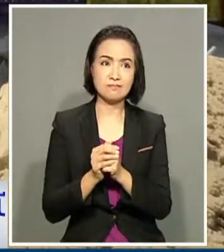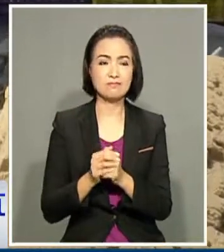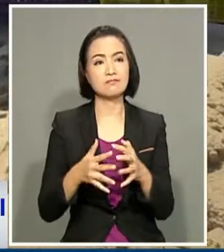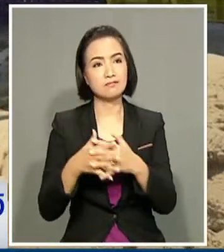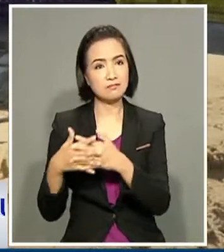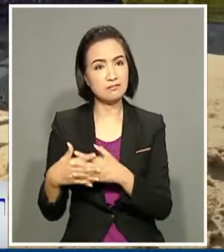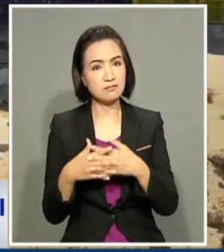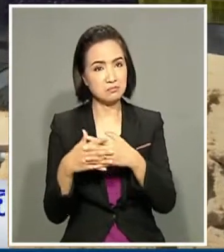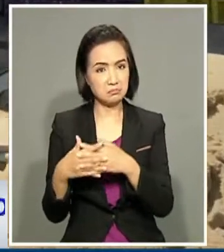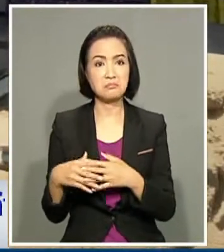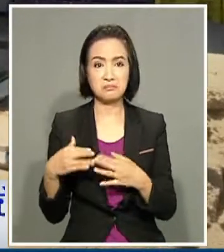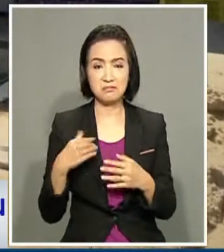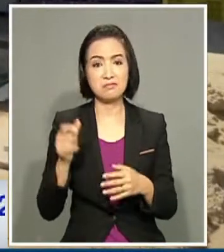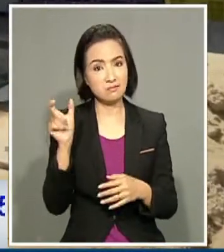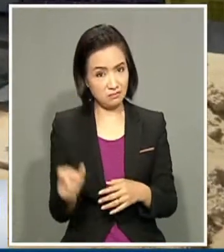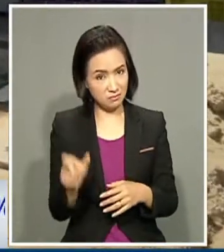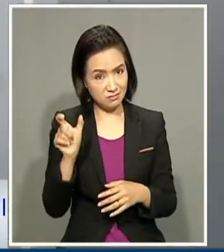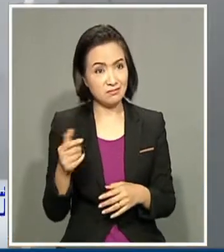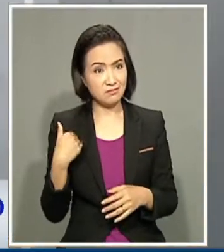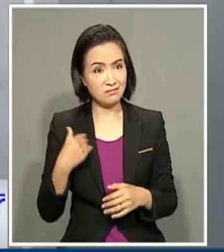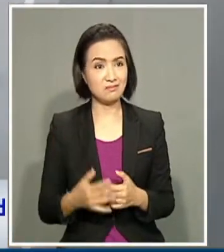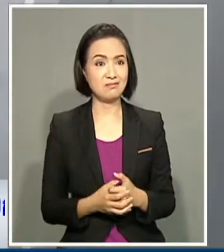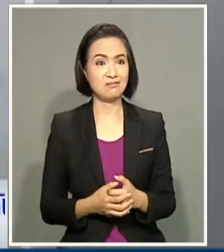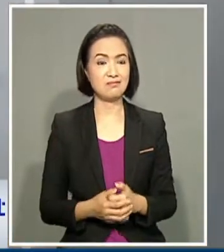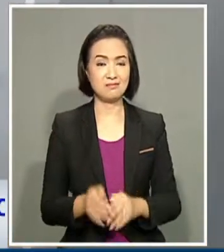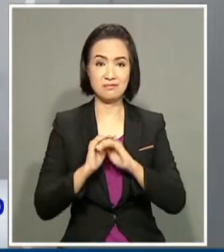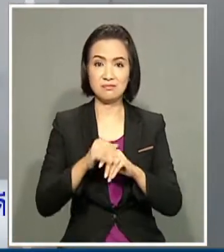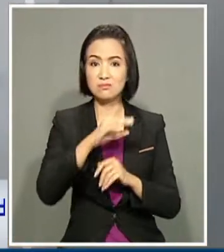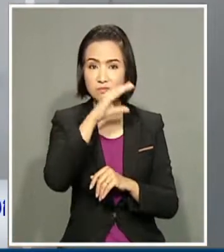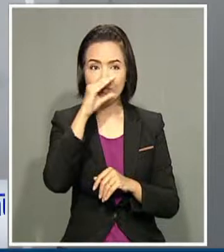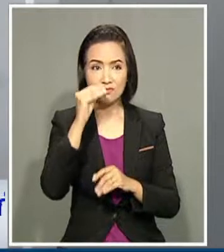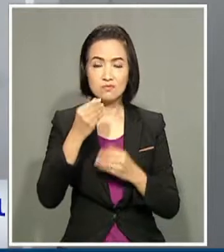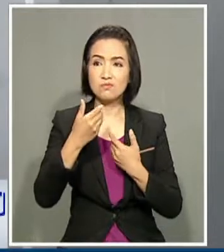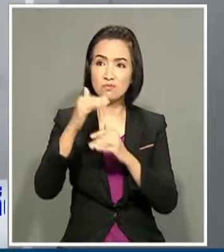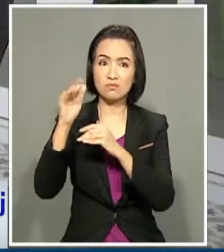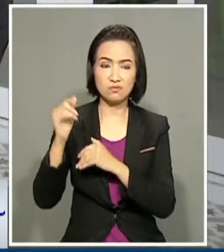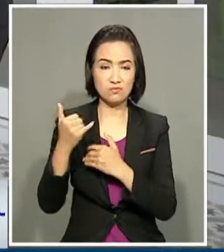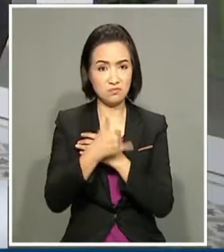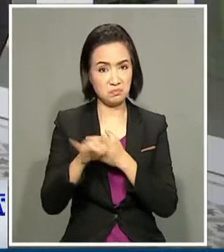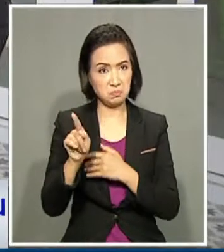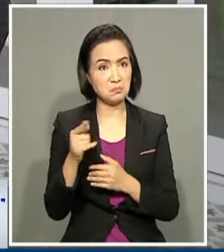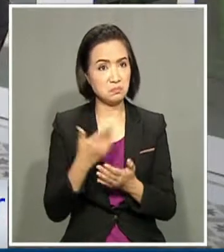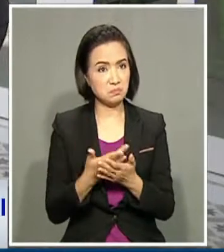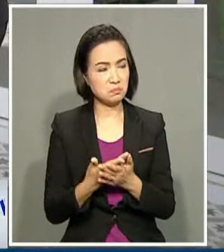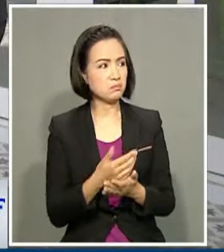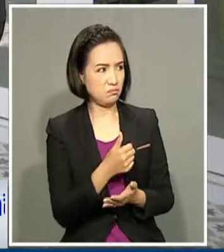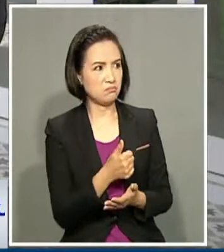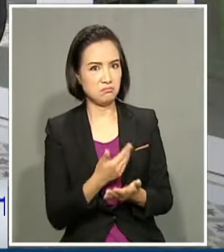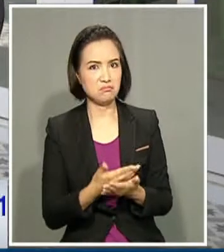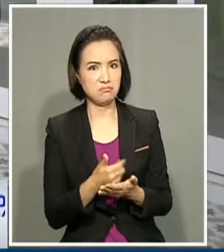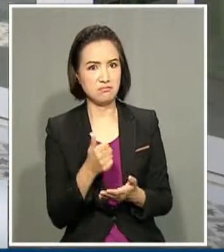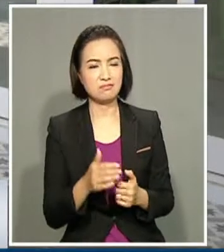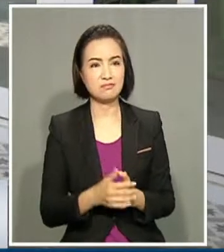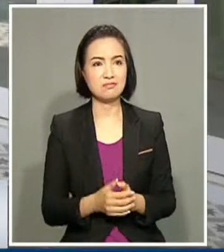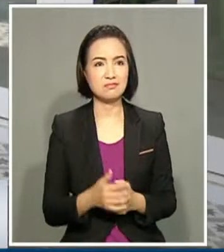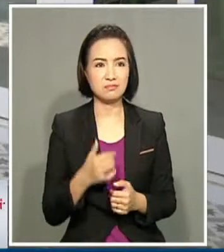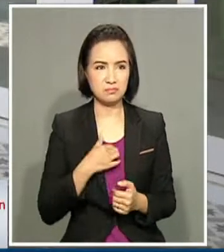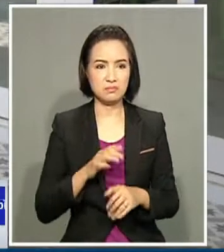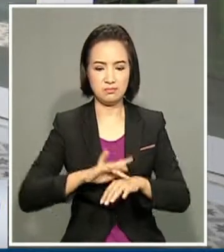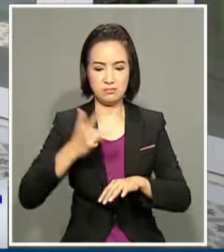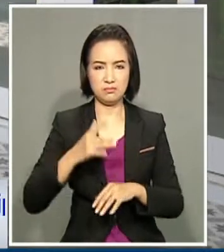กาแถวฝรั่งเศส แล้วการส่งมะพร้าวน้ำหอมไปต่างประเทศนี่ราคามันดีไหม ก็ดีครับดีเพราะว่าของเราเป็นออร์แก